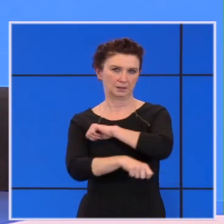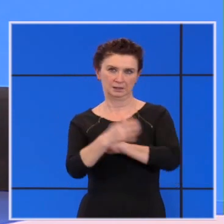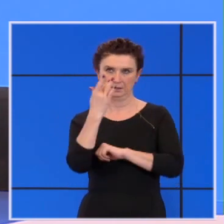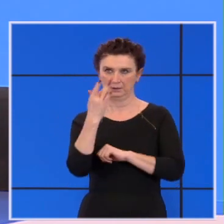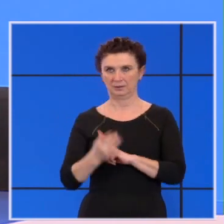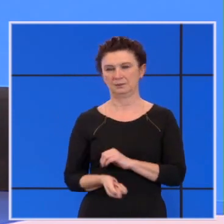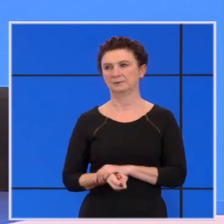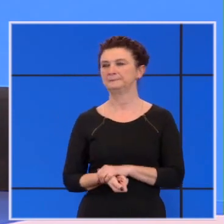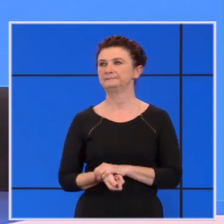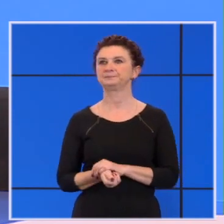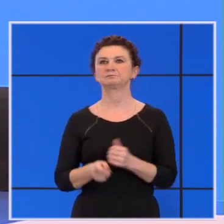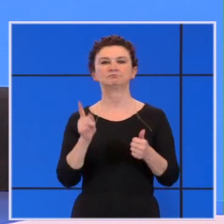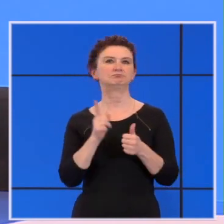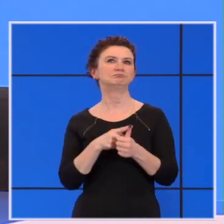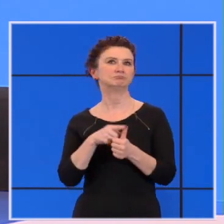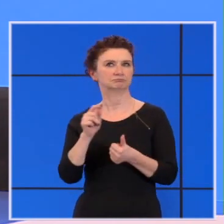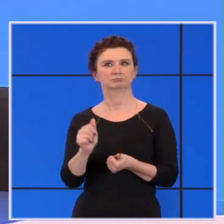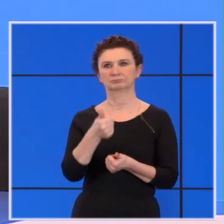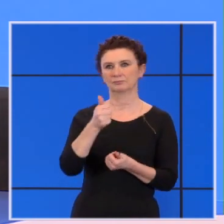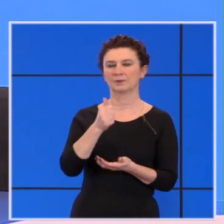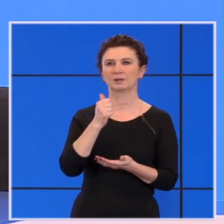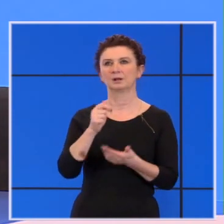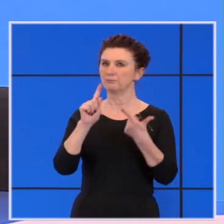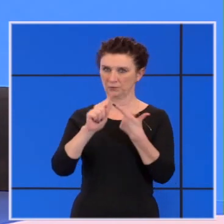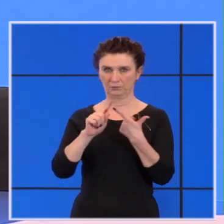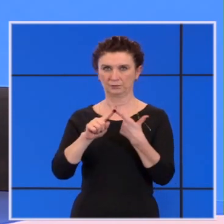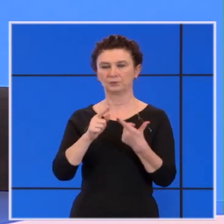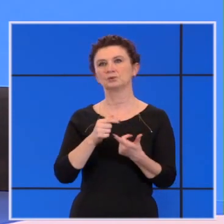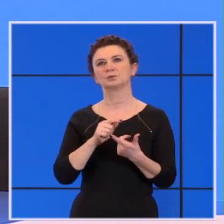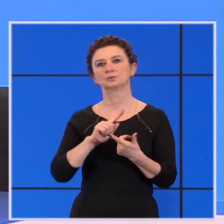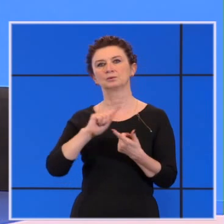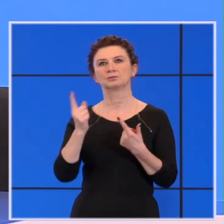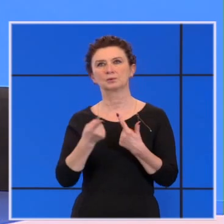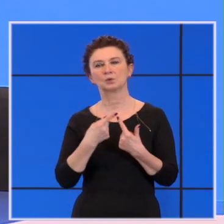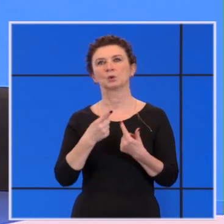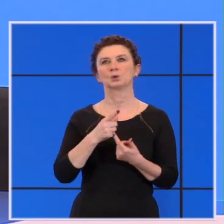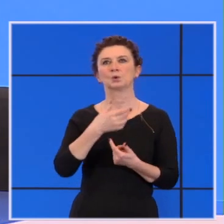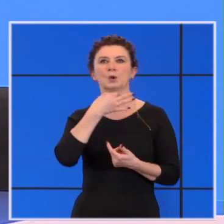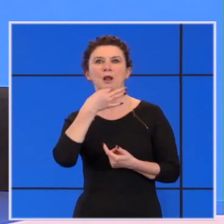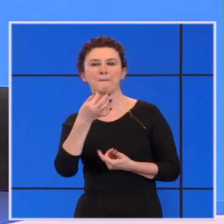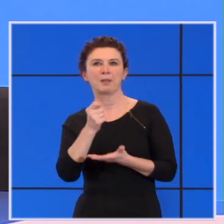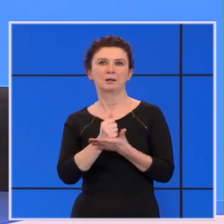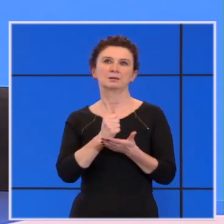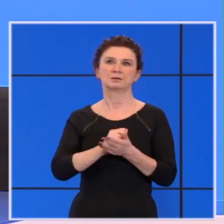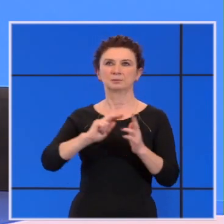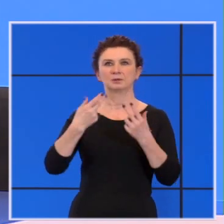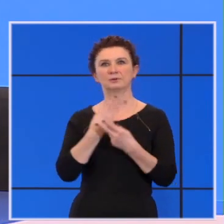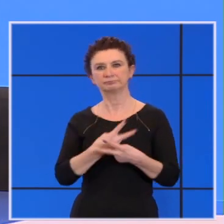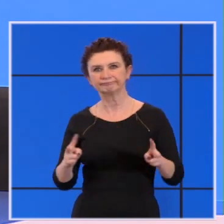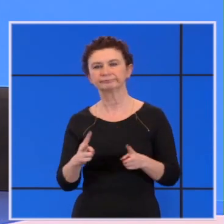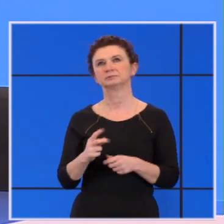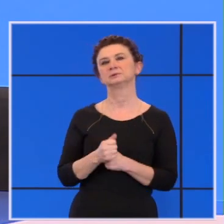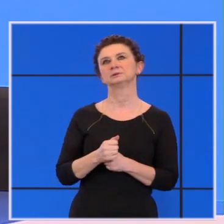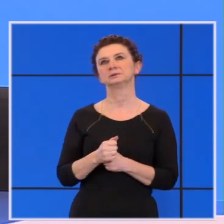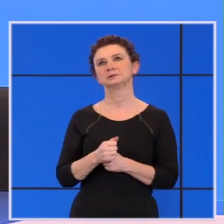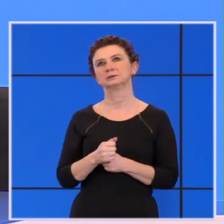Jeśli chodzi o pierwsze pytanie, drugie pytanie dotyczące wizyty premiera Francji, nawet